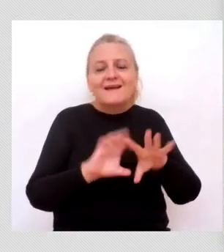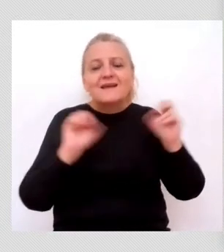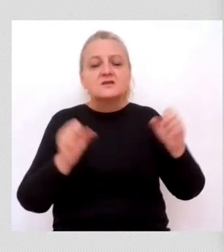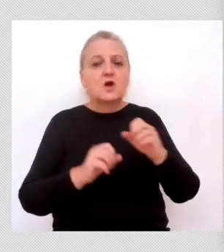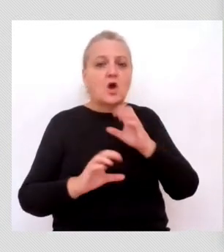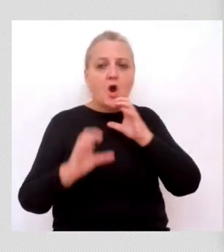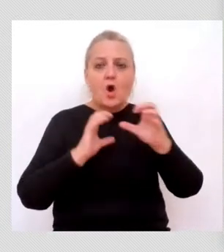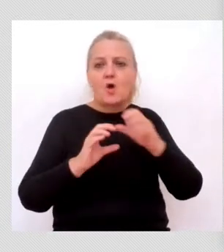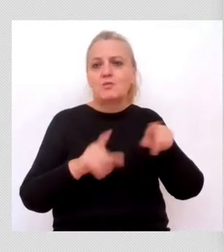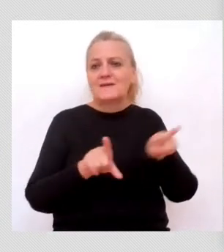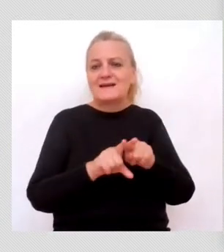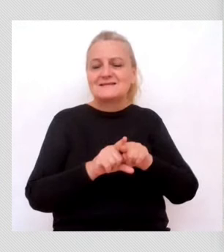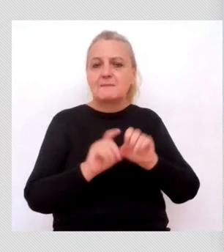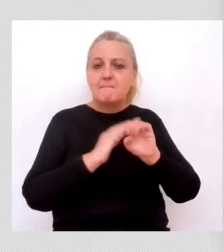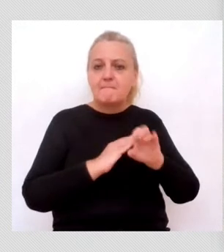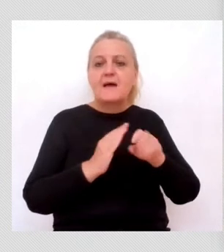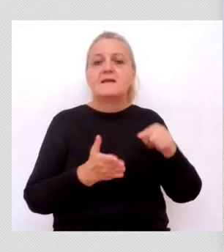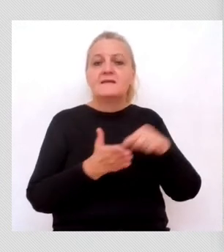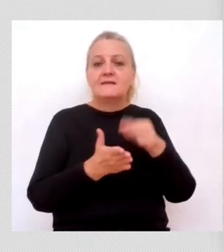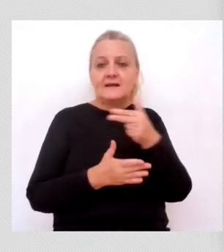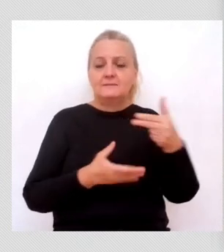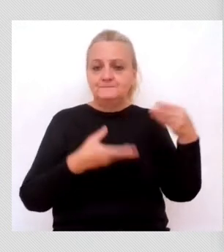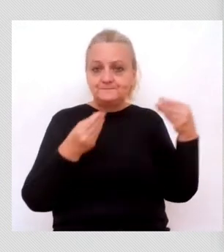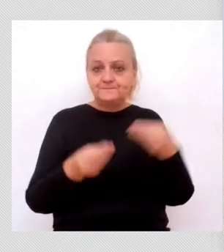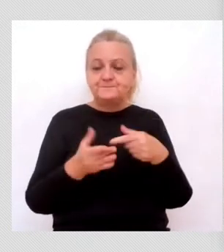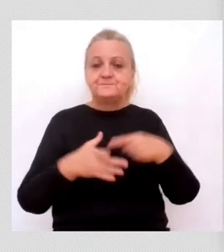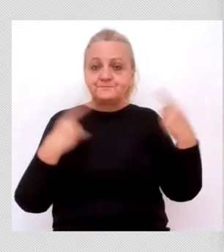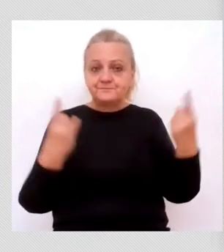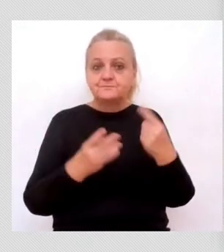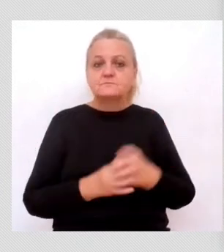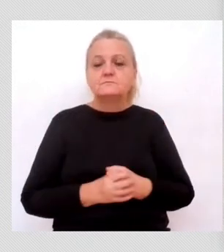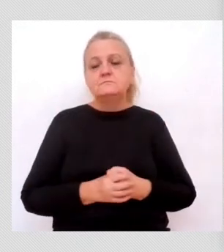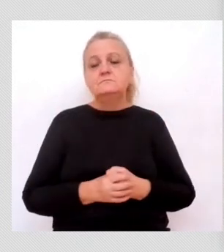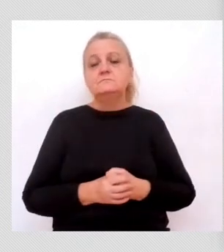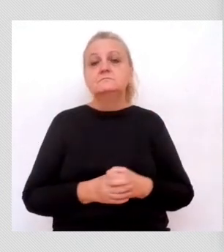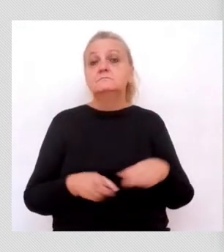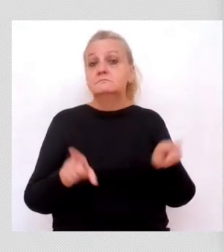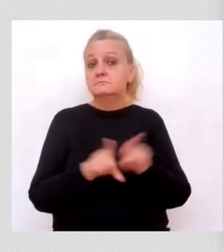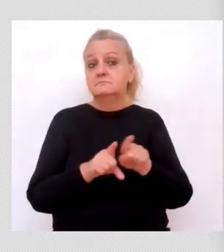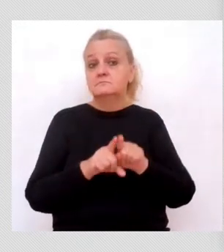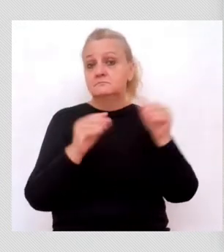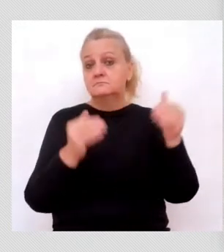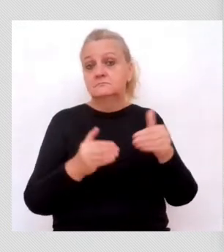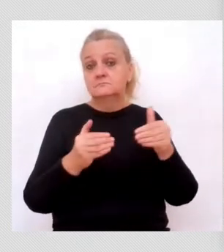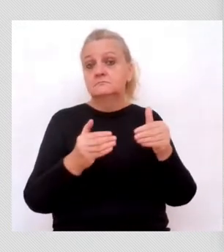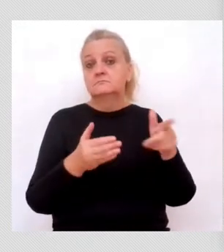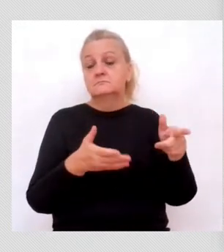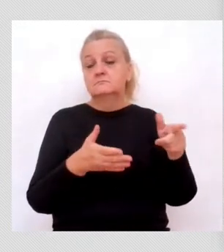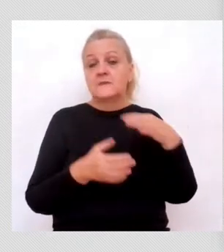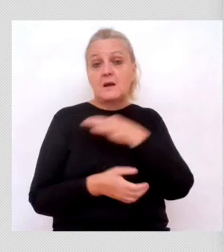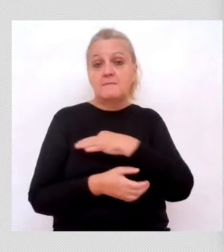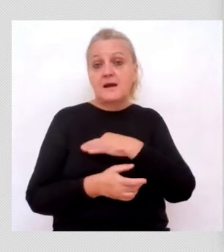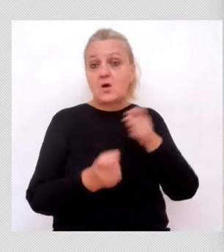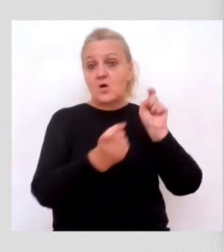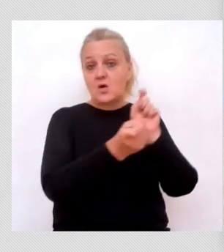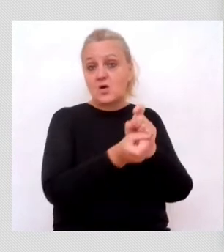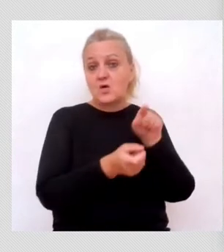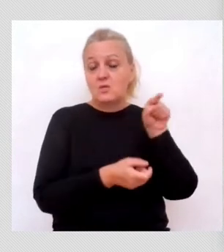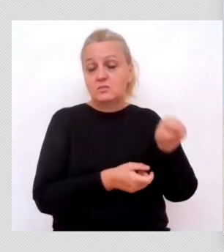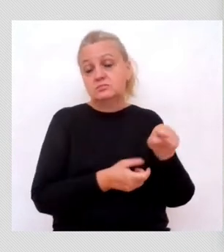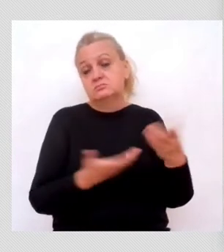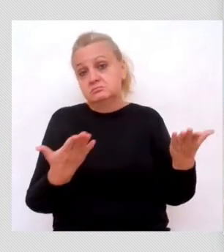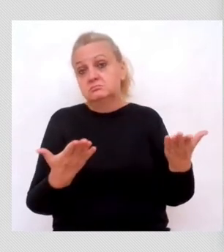o finansowanie kampanii. Wydaje mi się, że można do tego partie opozycyjne, przynajmniej